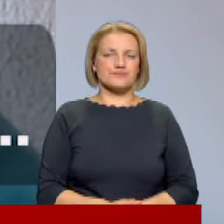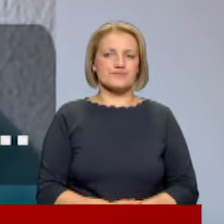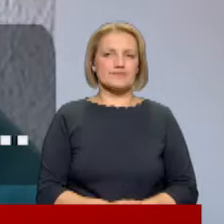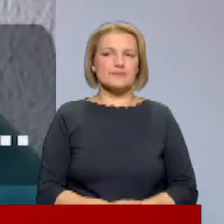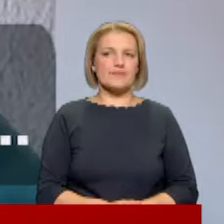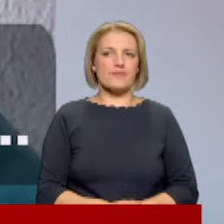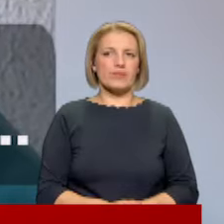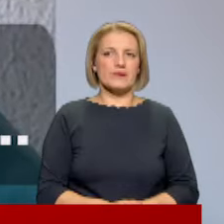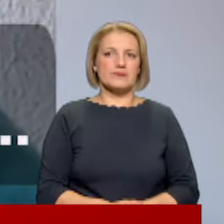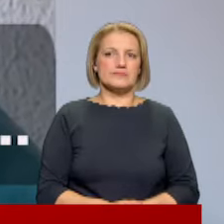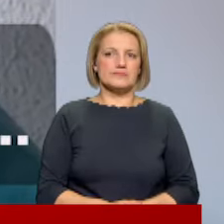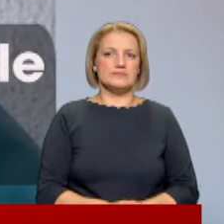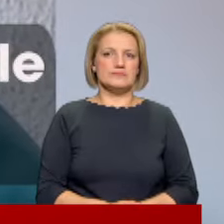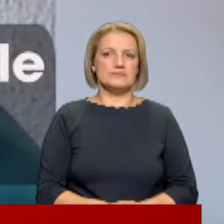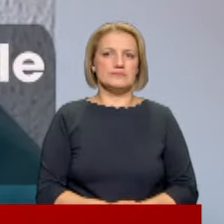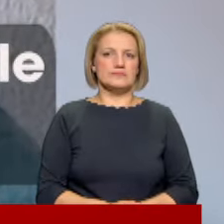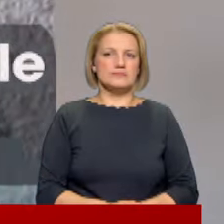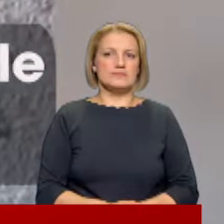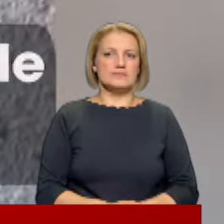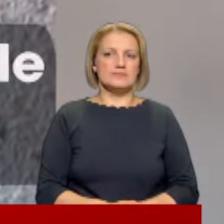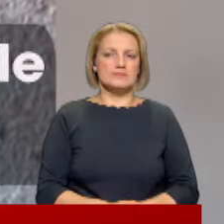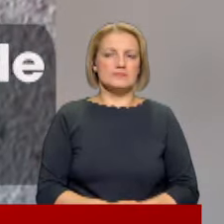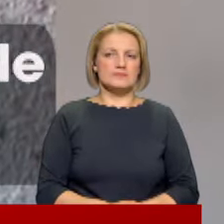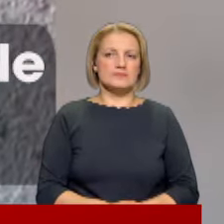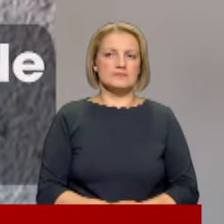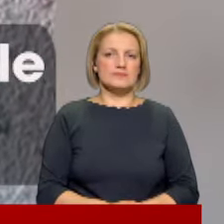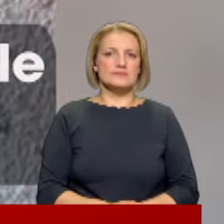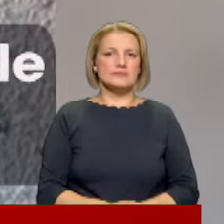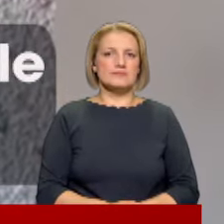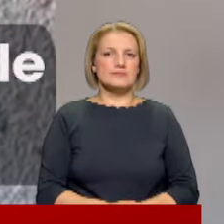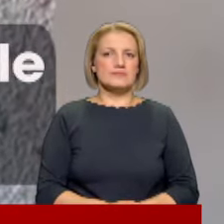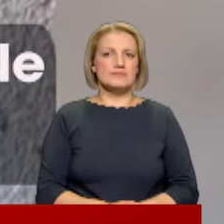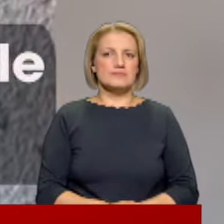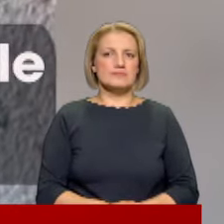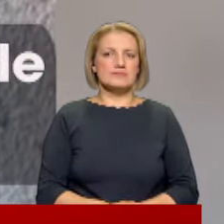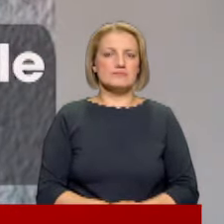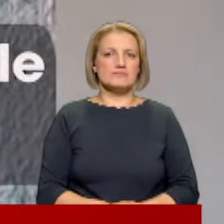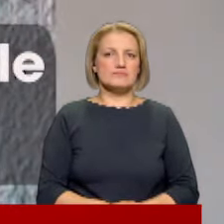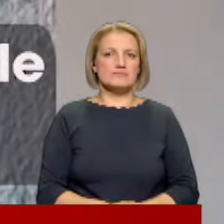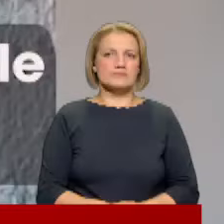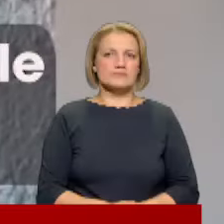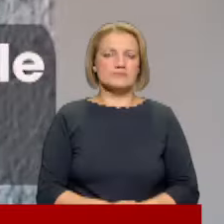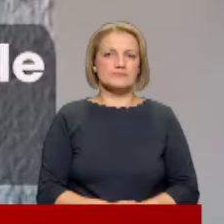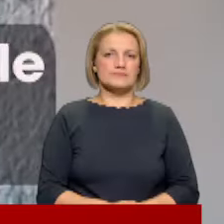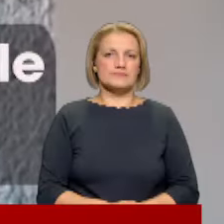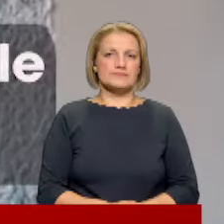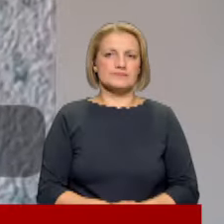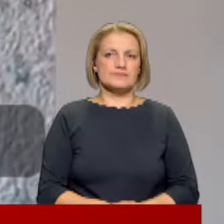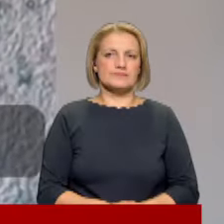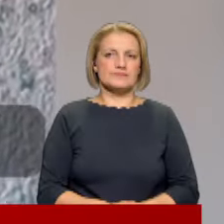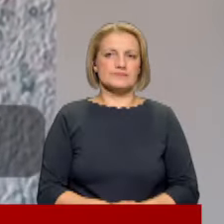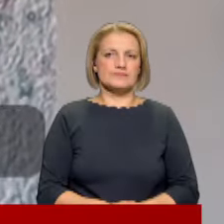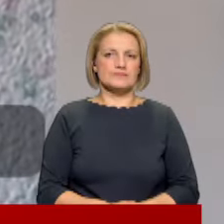Niye bundan 10 gün önce böyle bir durum yoktu? Şimdi niye var? İstanbul Ticaret Odası'nın verisiyle TÜİK'in verisi. Daha önce ikisi arasındaki